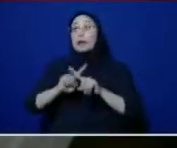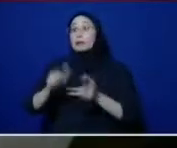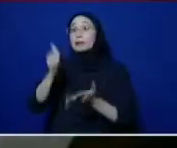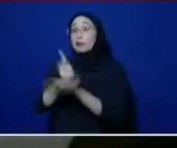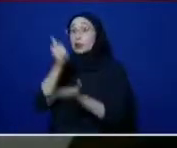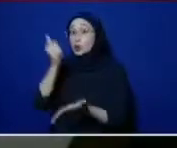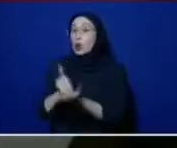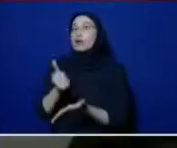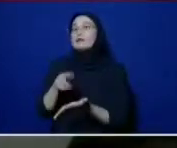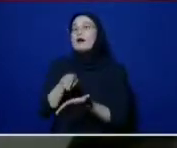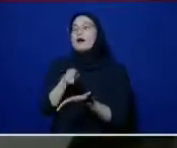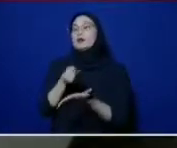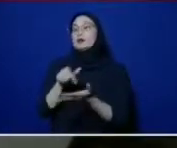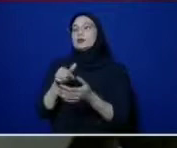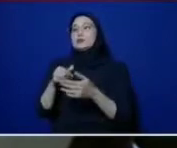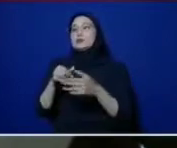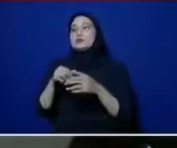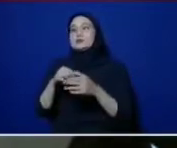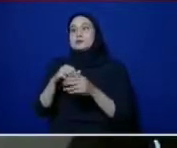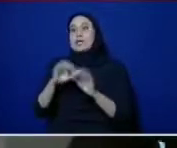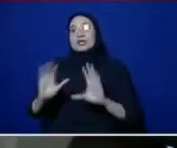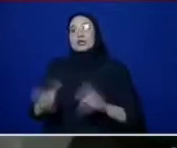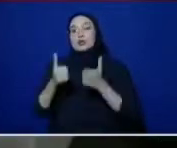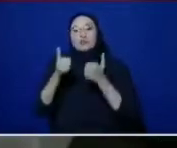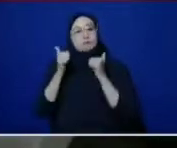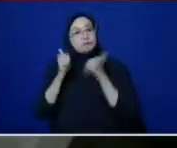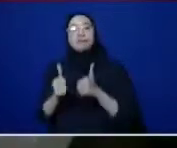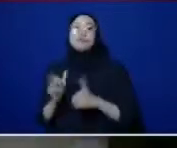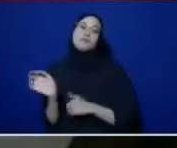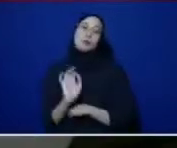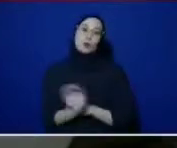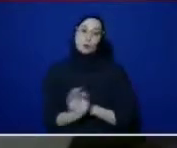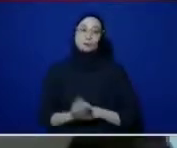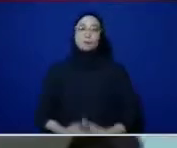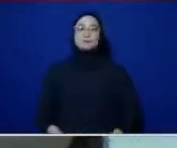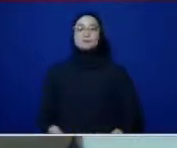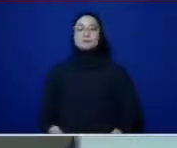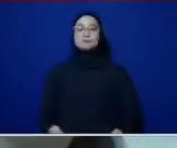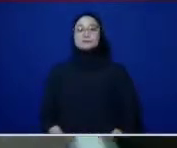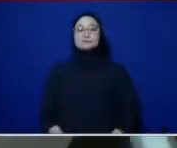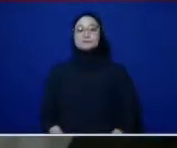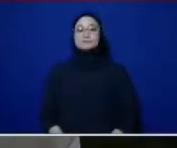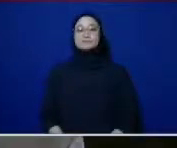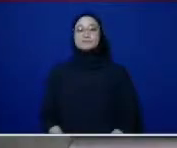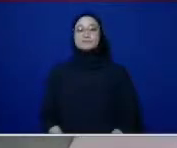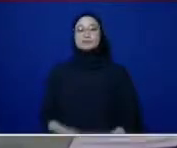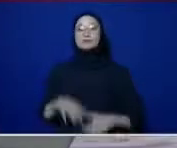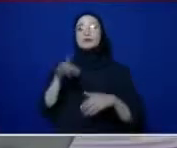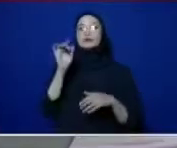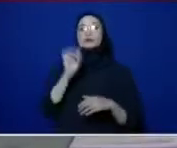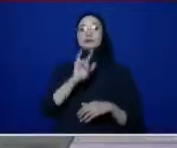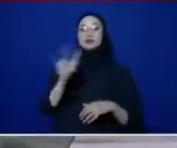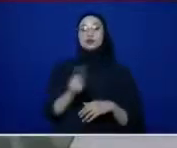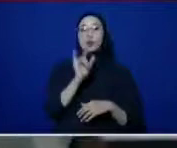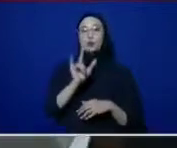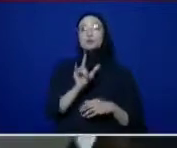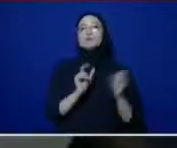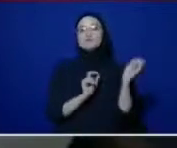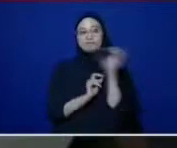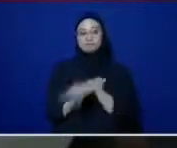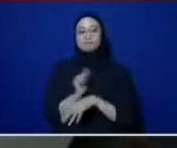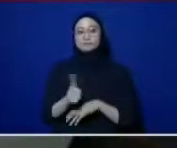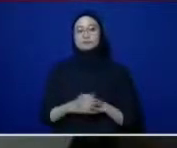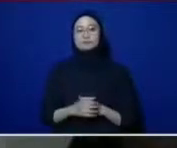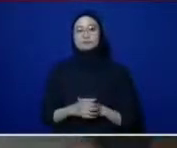tidak sebagus apa yang dilaporkan ke Bapak. Demikian, terima kasih. Baik, silakan ditanggapi Pak Joko Widodo. Ya, saya kira